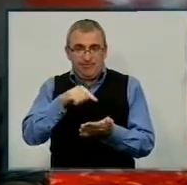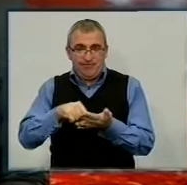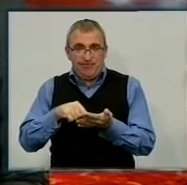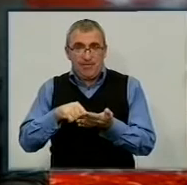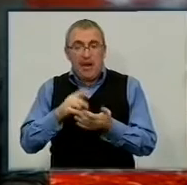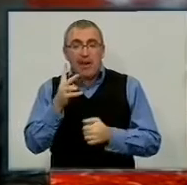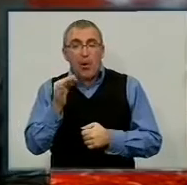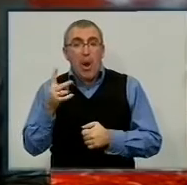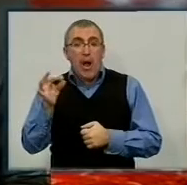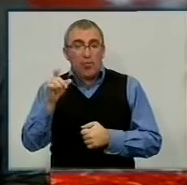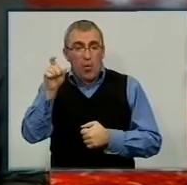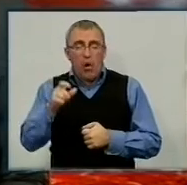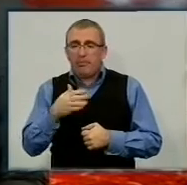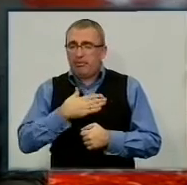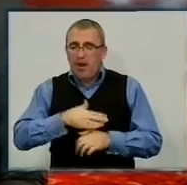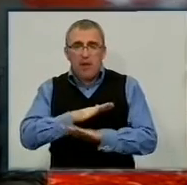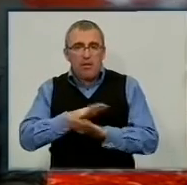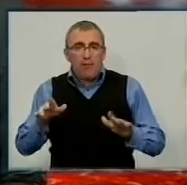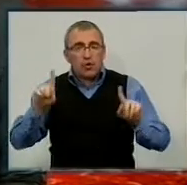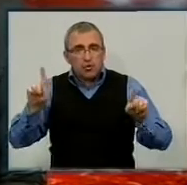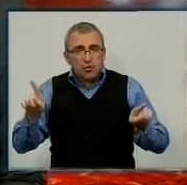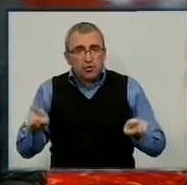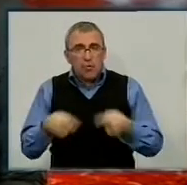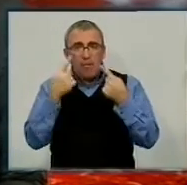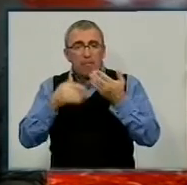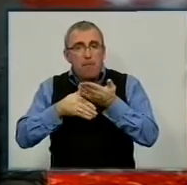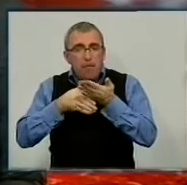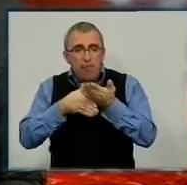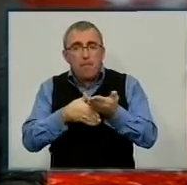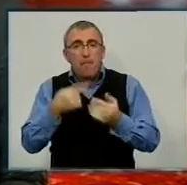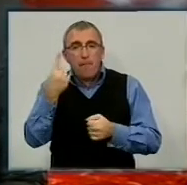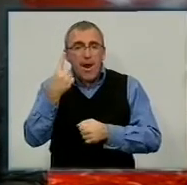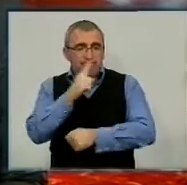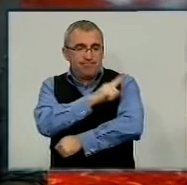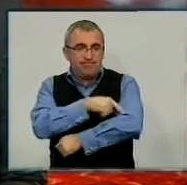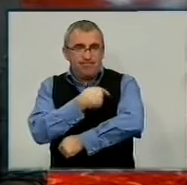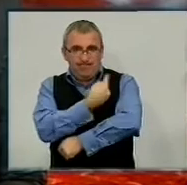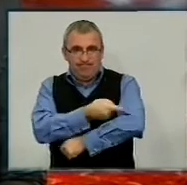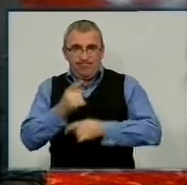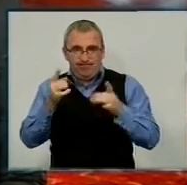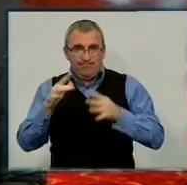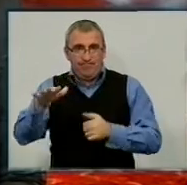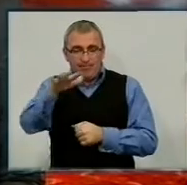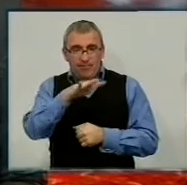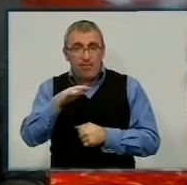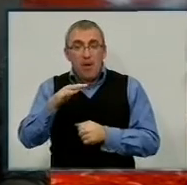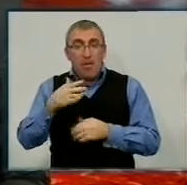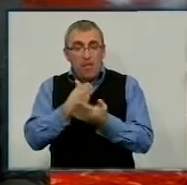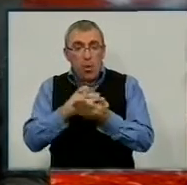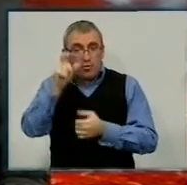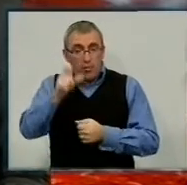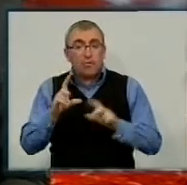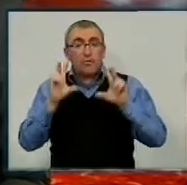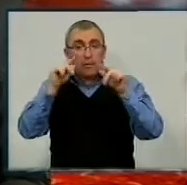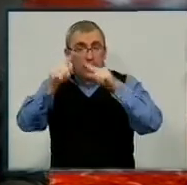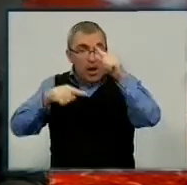області Андрій Ніколаєнко незадоволений темпами створення паліативної допомоги на базі першої міської лікарні Кіровоградські посадовці запевняють наприкінці